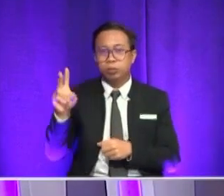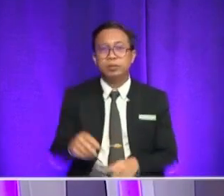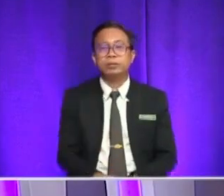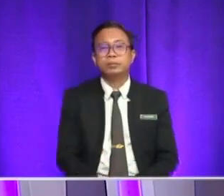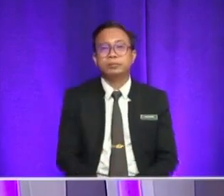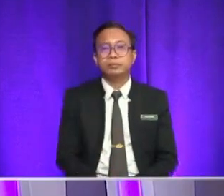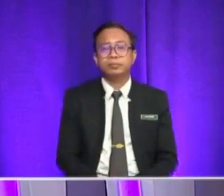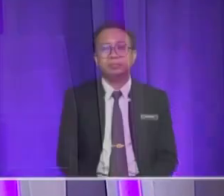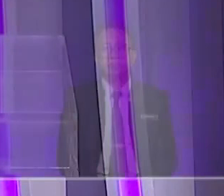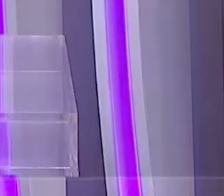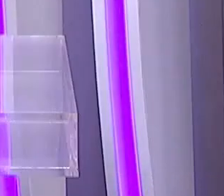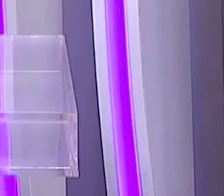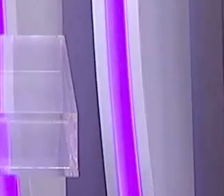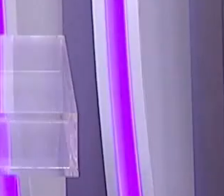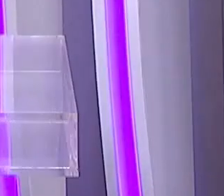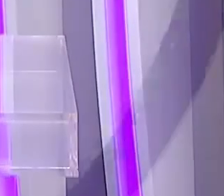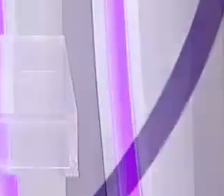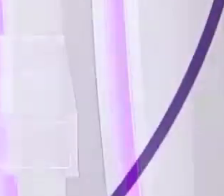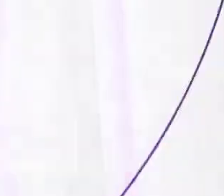mana-mana.